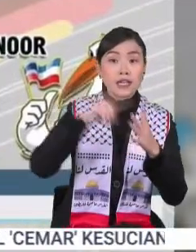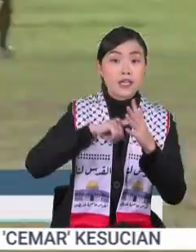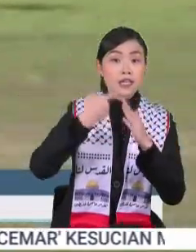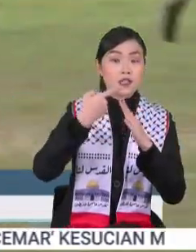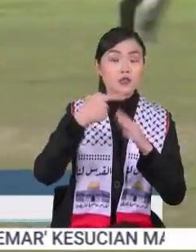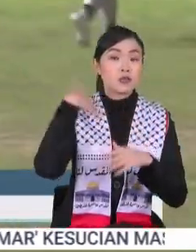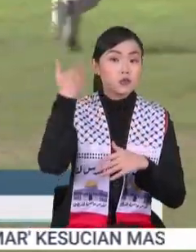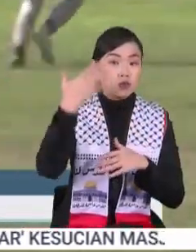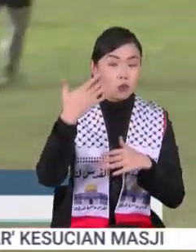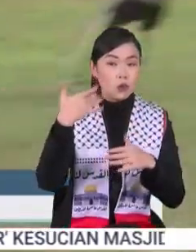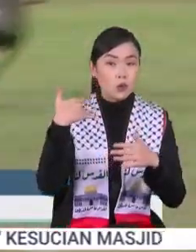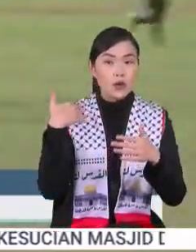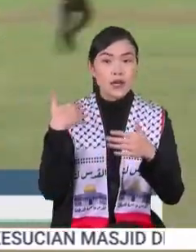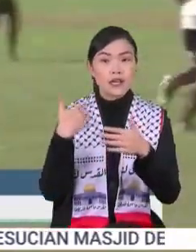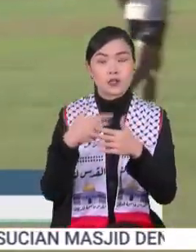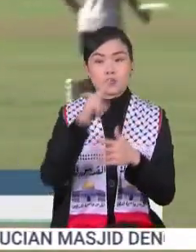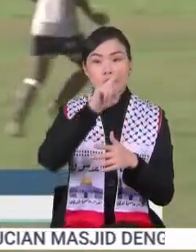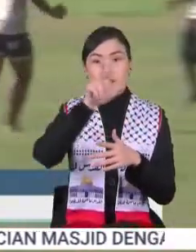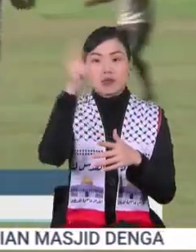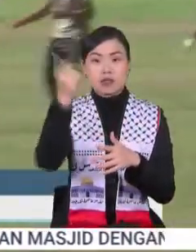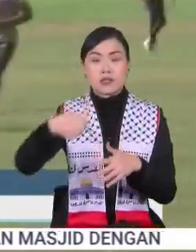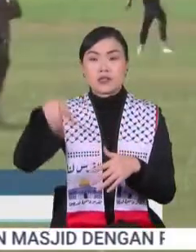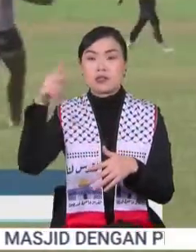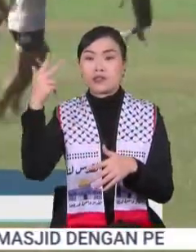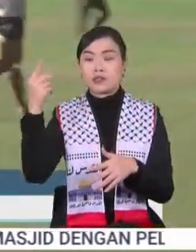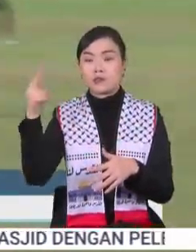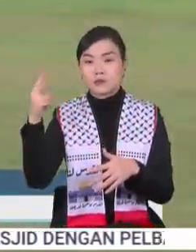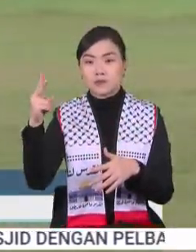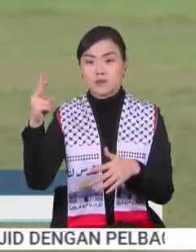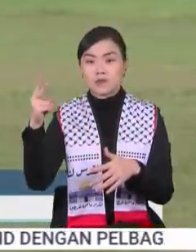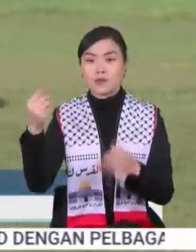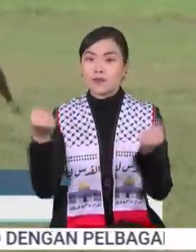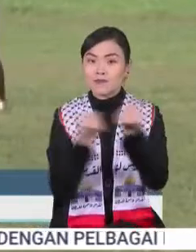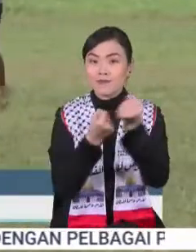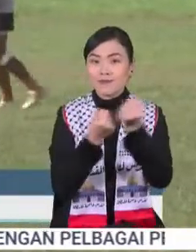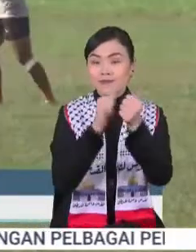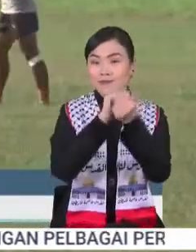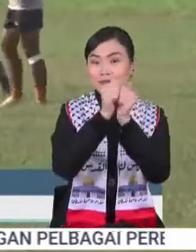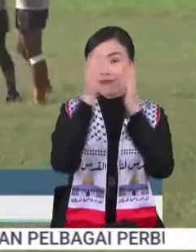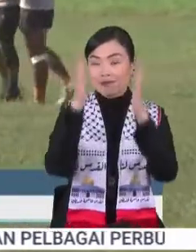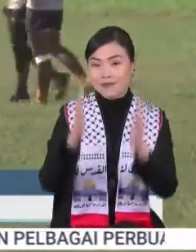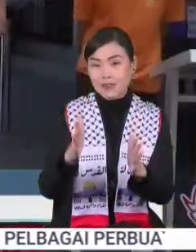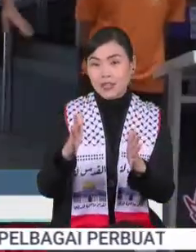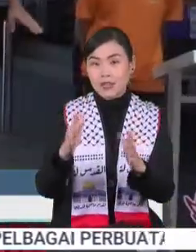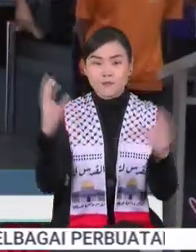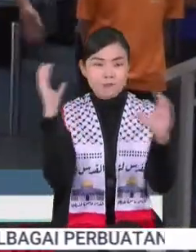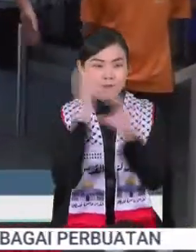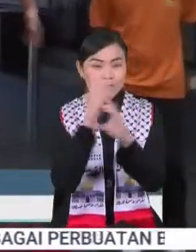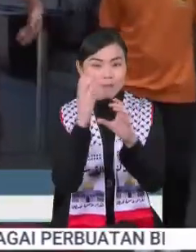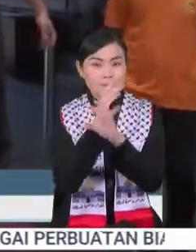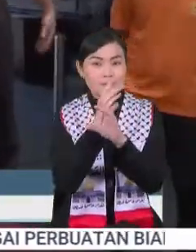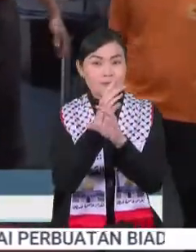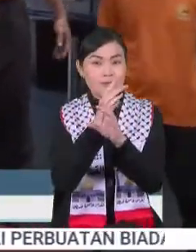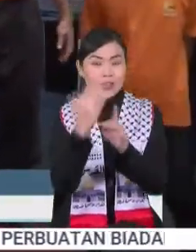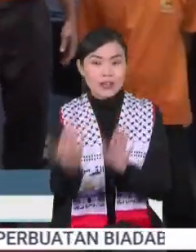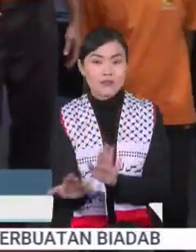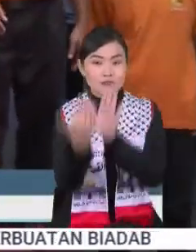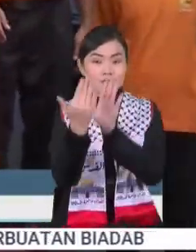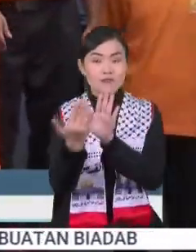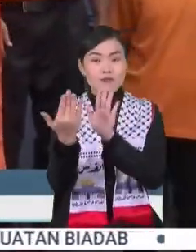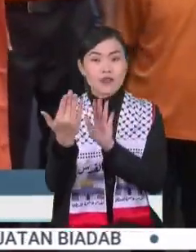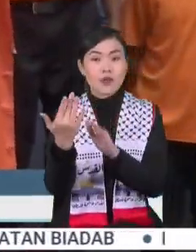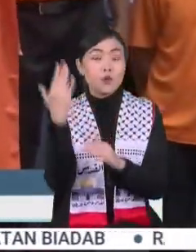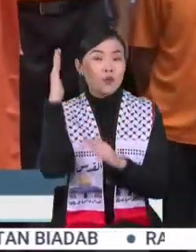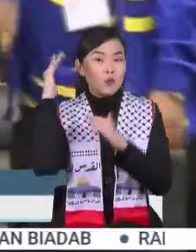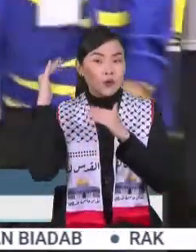ini marilah kita memberi sokongan kepada atlet-atlet muda yang bakal membawa cabaran Sabah ke pesada dunia Sat